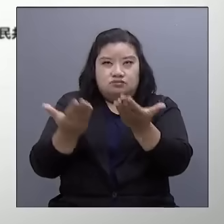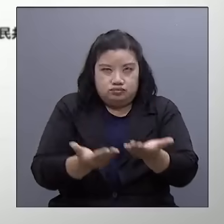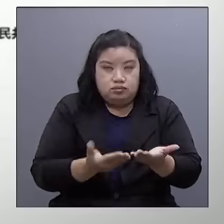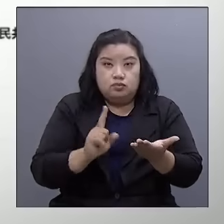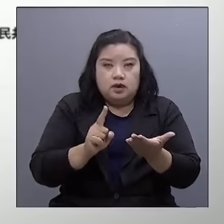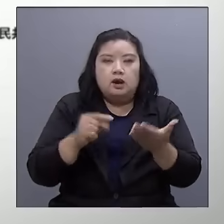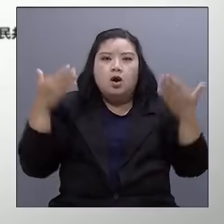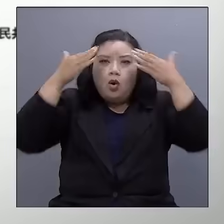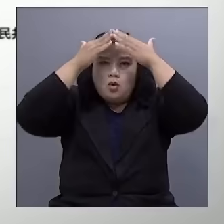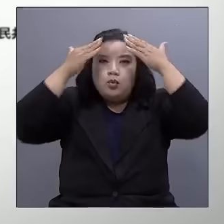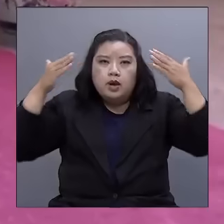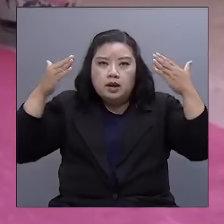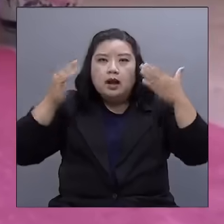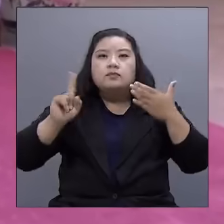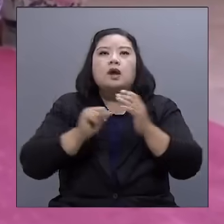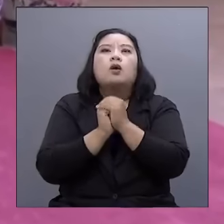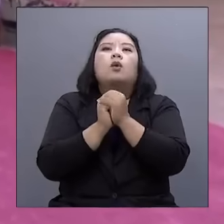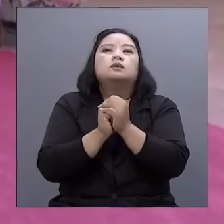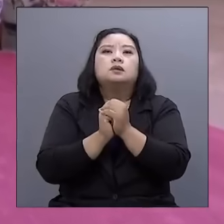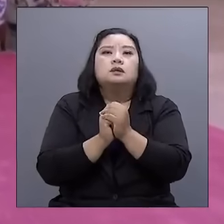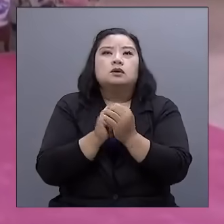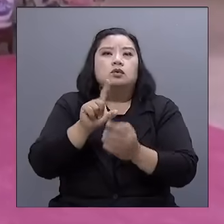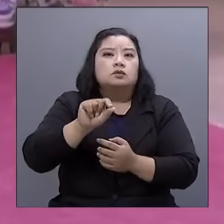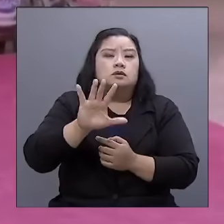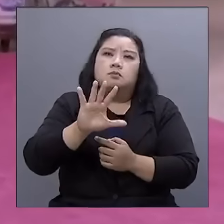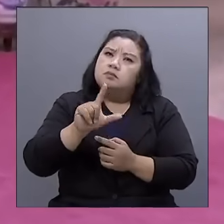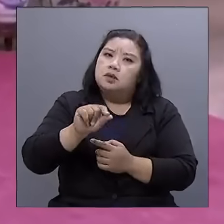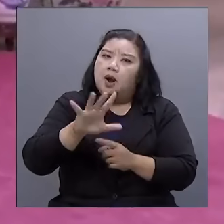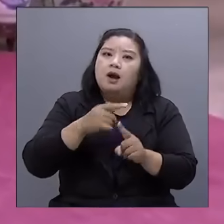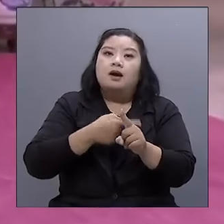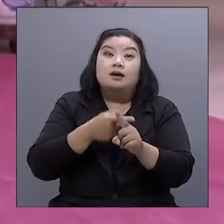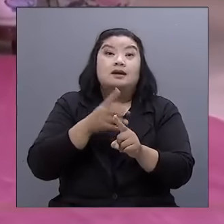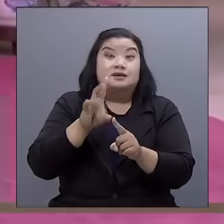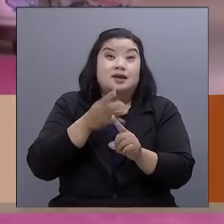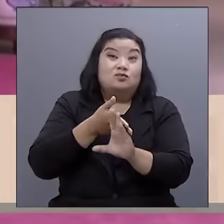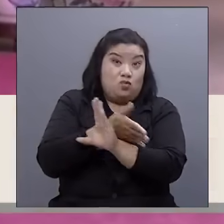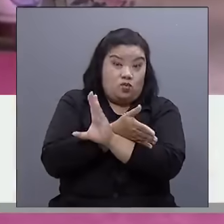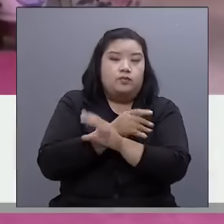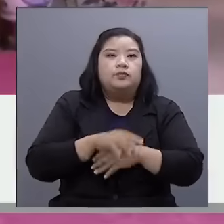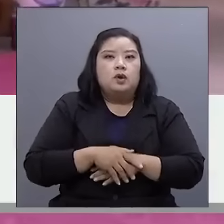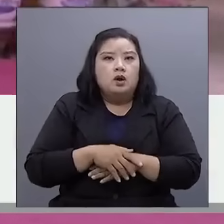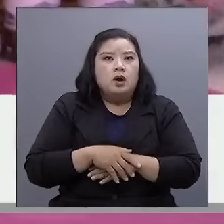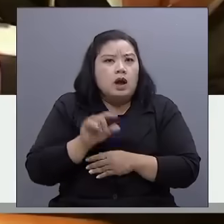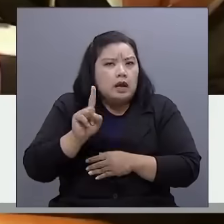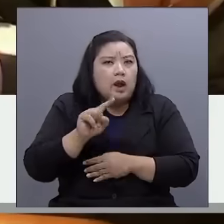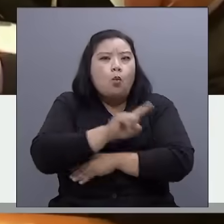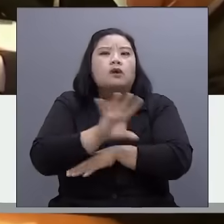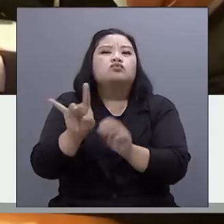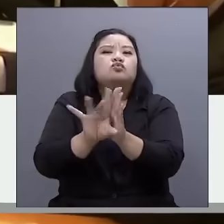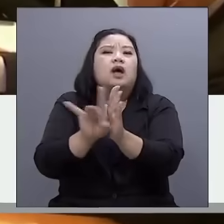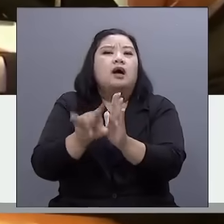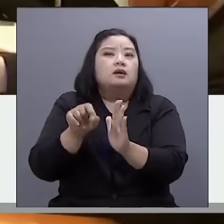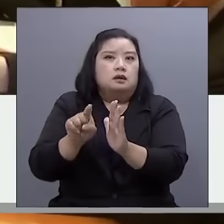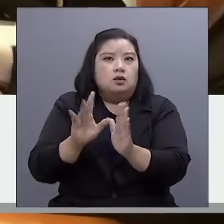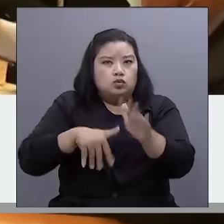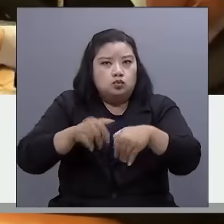เวียดนามในกรุงปักกิ่งเมื่อวันที่ 25มิถุนายนที่ผ่านมาค่ะวันดังกล่าวถือเป็นวันสุดท้ายนะคะที่สาธารณชน